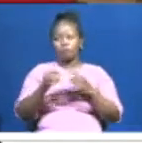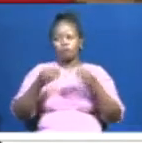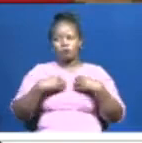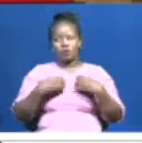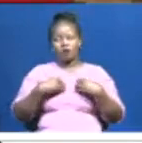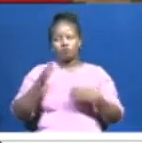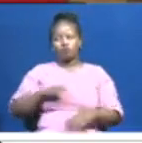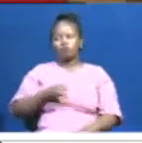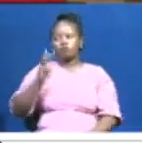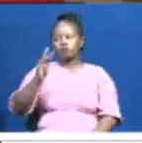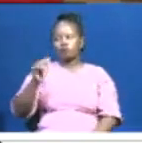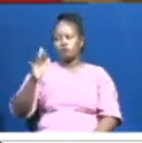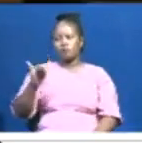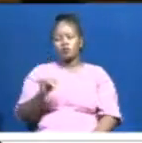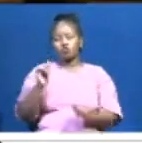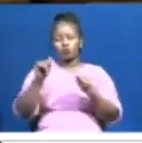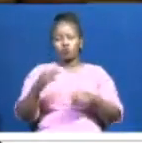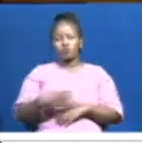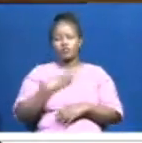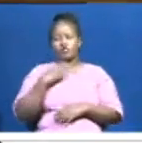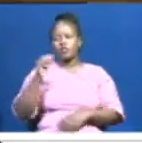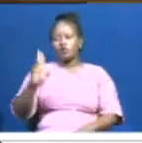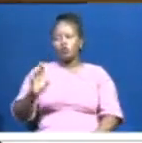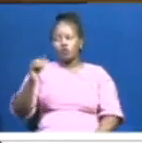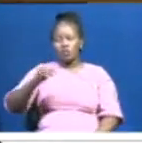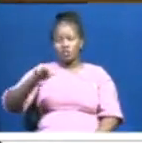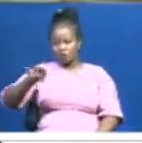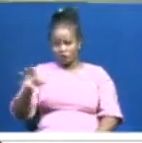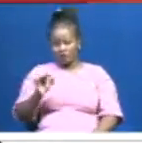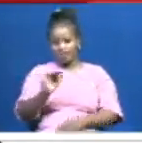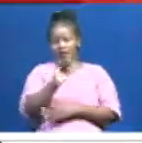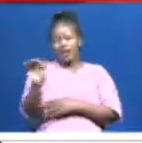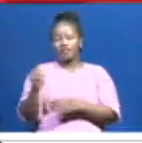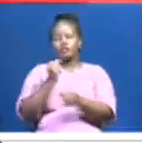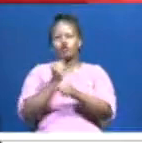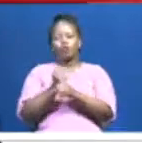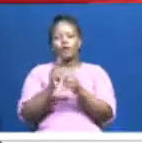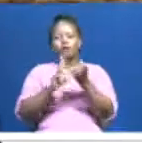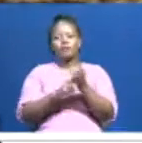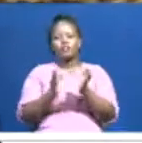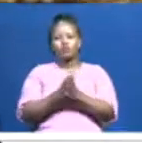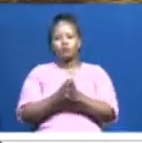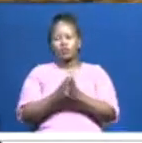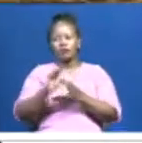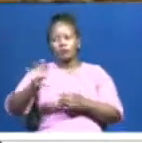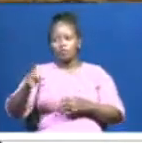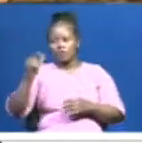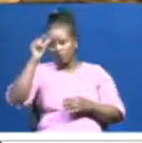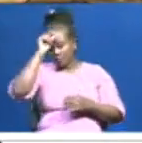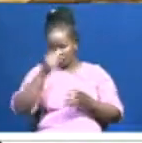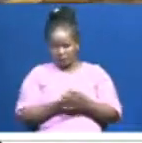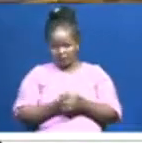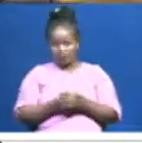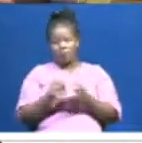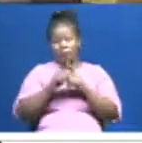Muthoni alikuwa katika kaunti ya Wasingishu kuhimiza ushirikiano na serikali ya kaunti kuwafikia lengo hilo. Katibu huyo aliyezuru